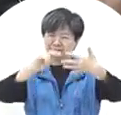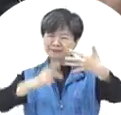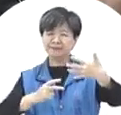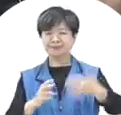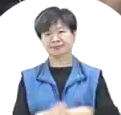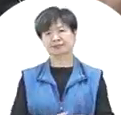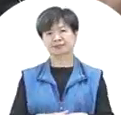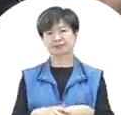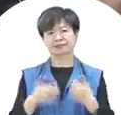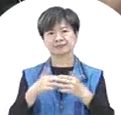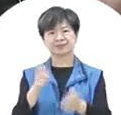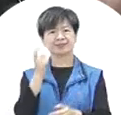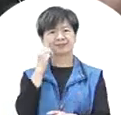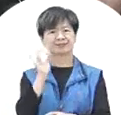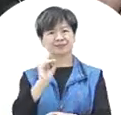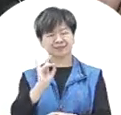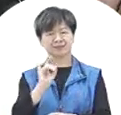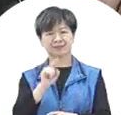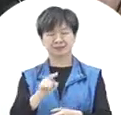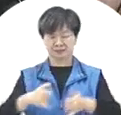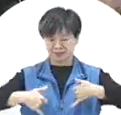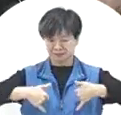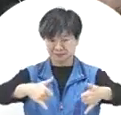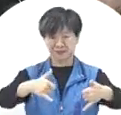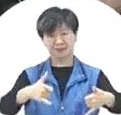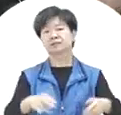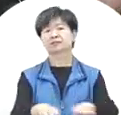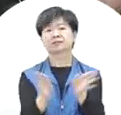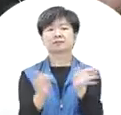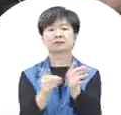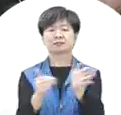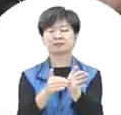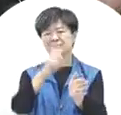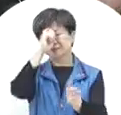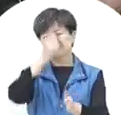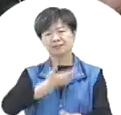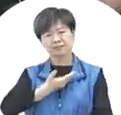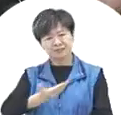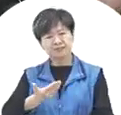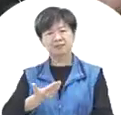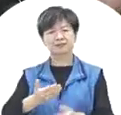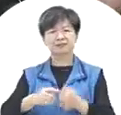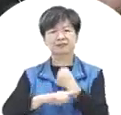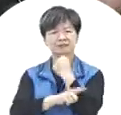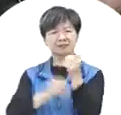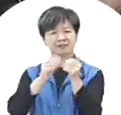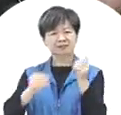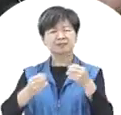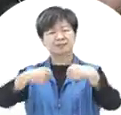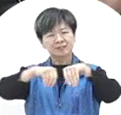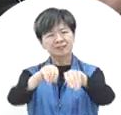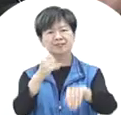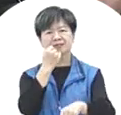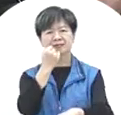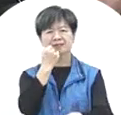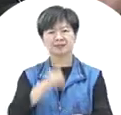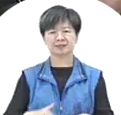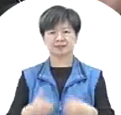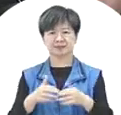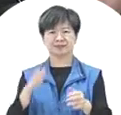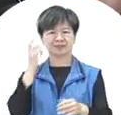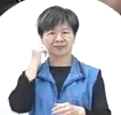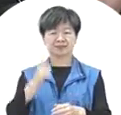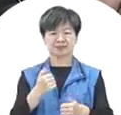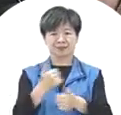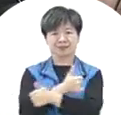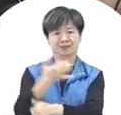说瞎话，既然这是已经开辟的道路，就请让人家依法捐赠，不要强迫别人用代金的